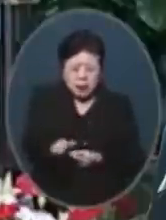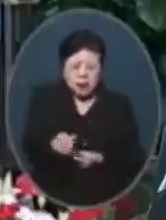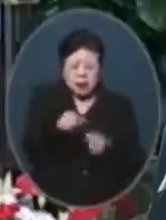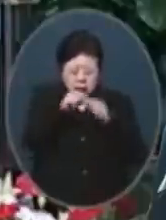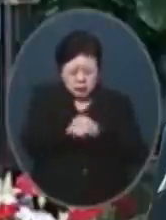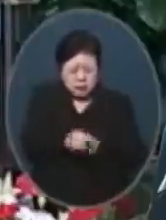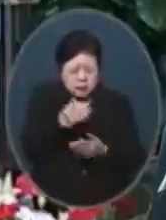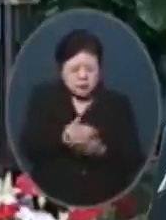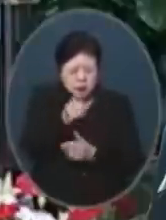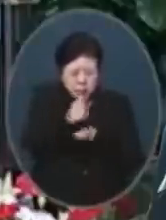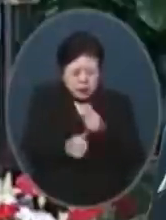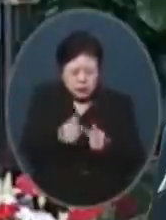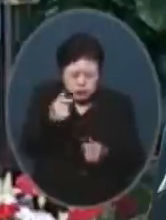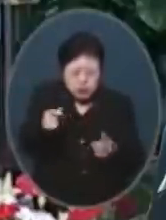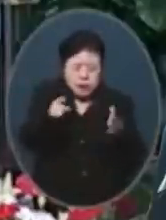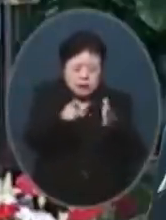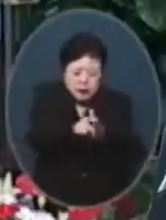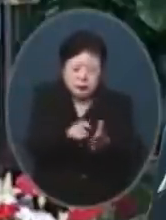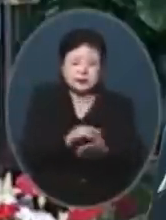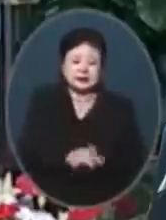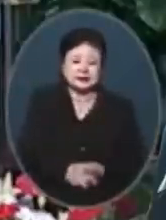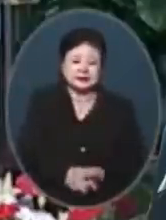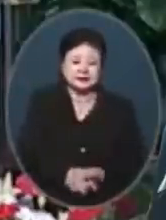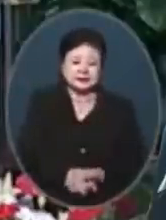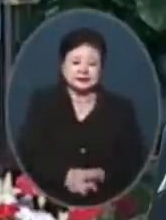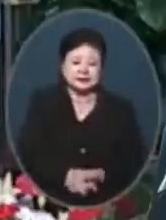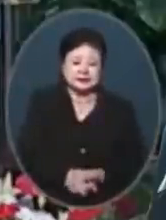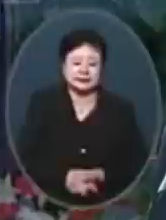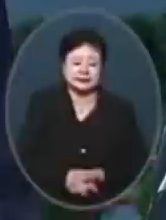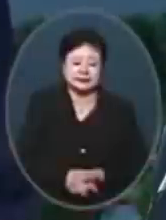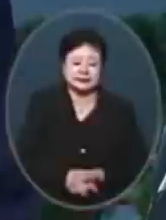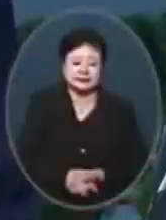절망하지 말고 하나님을 굳게 믿어야 한다.